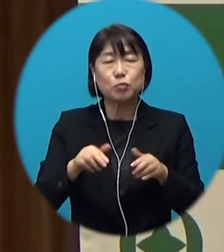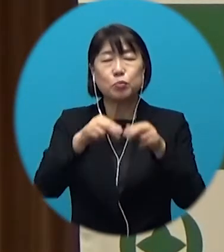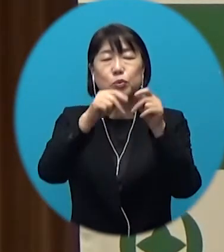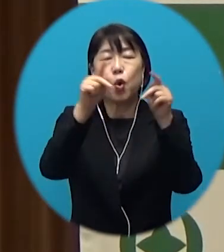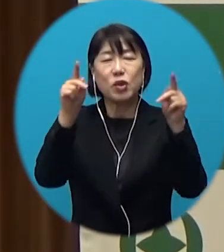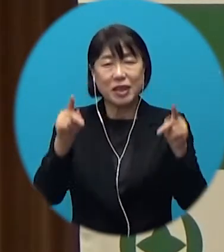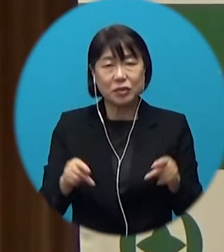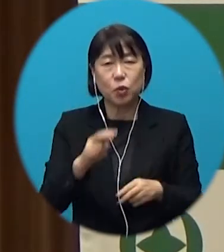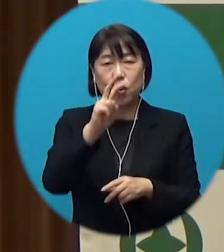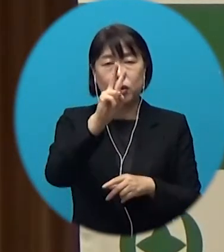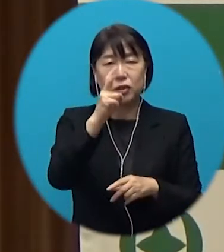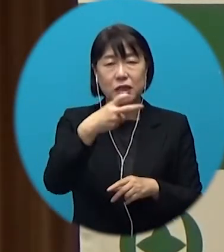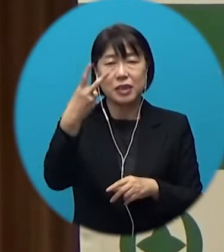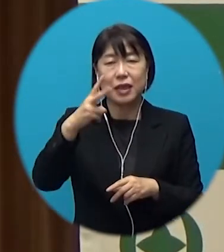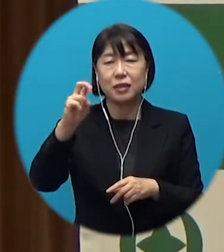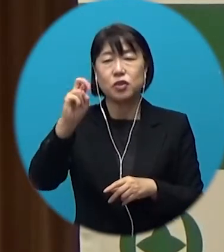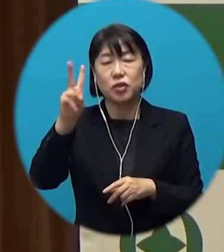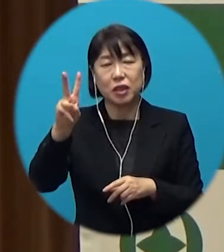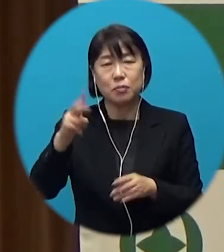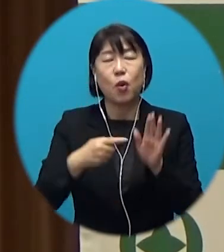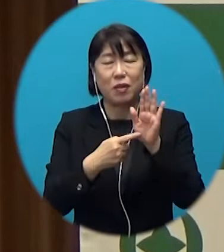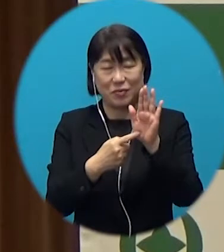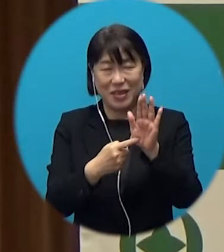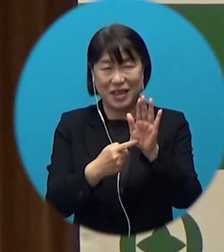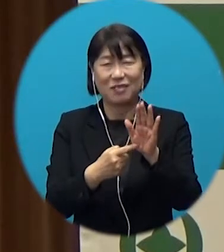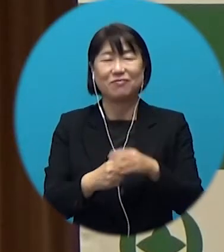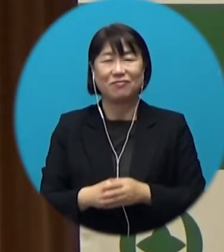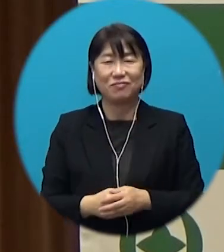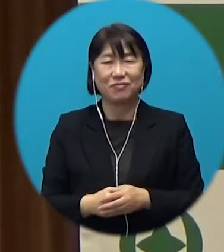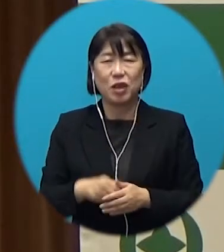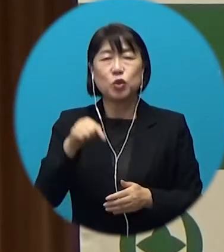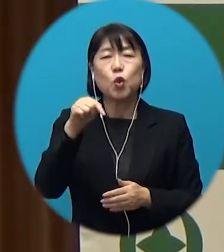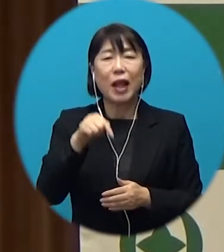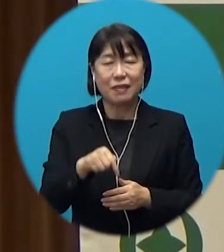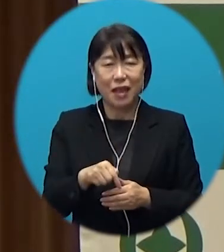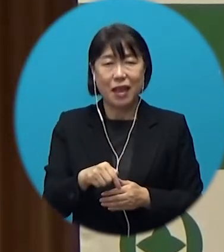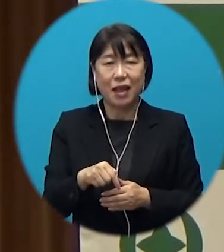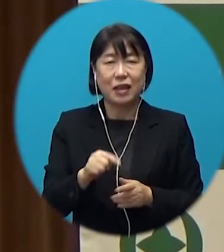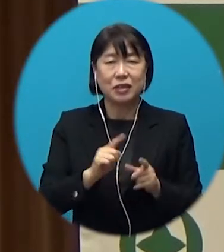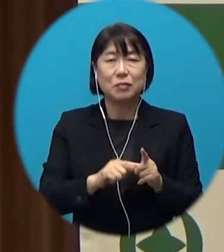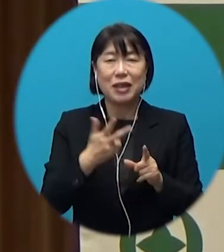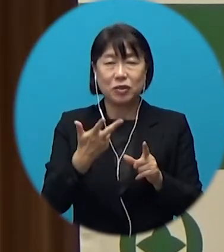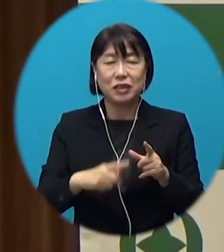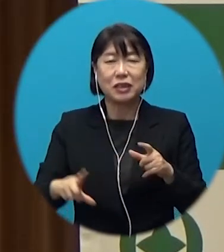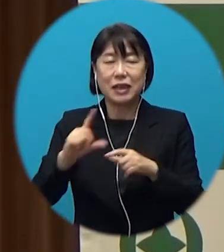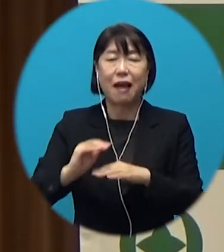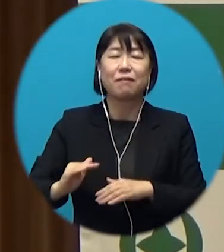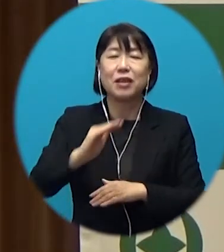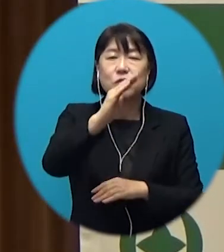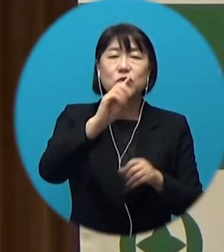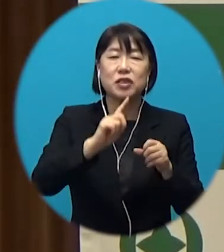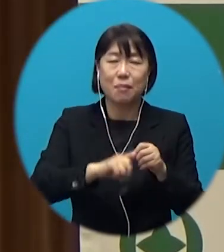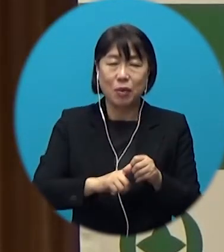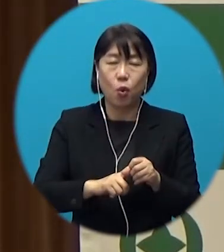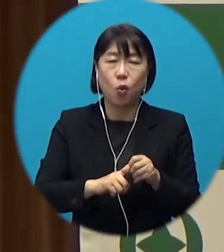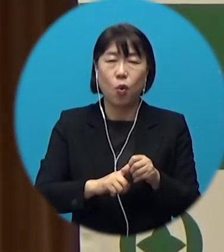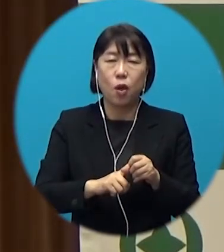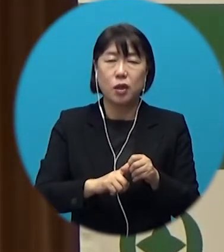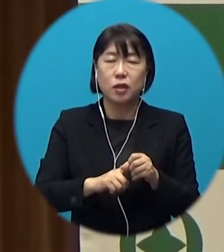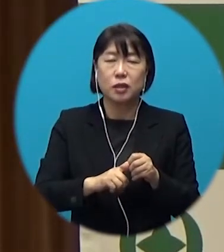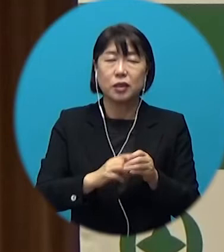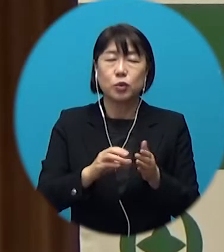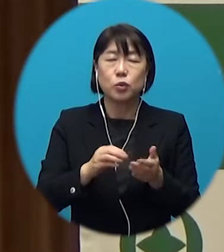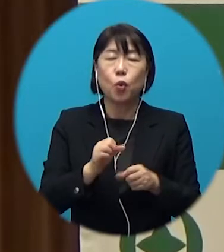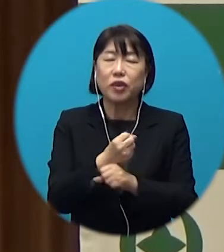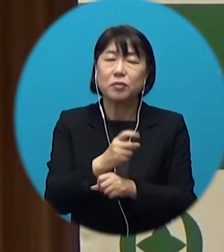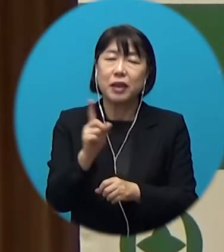を標準に発表することにいたしました。その中で、千葉市をさらに発展させていく、いわば進行的な取り組みとして